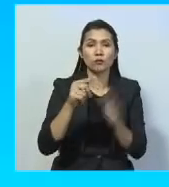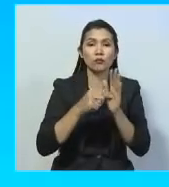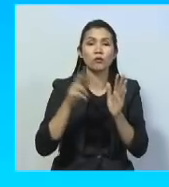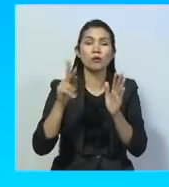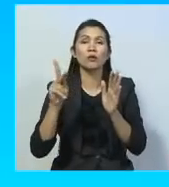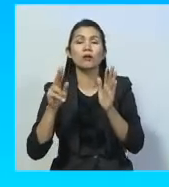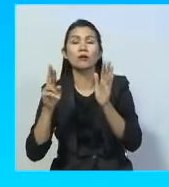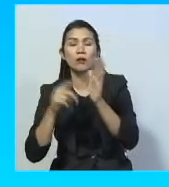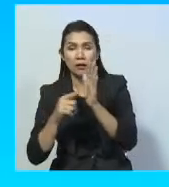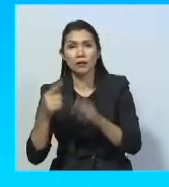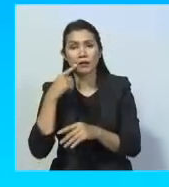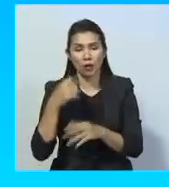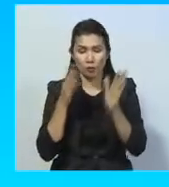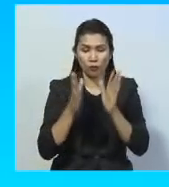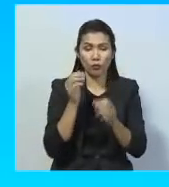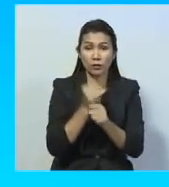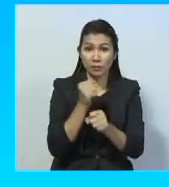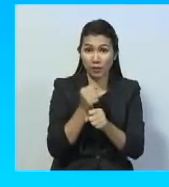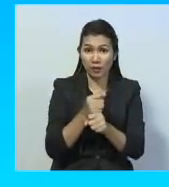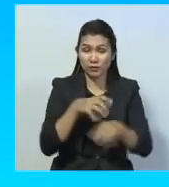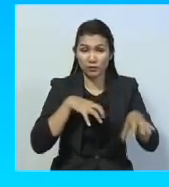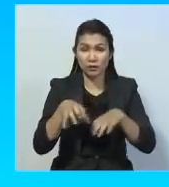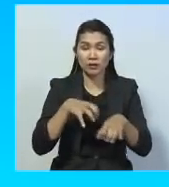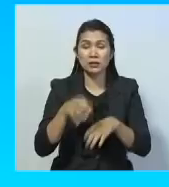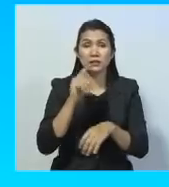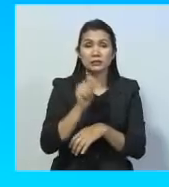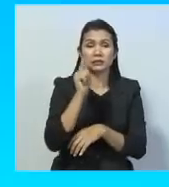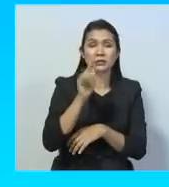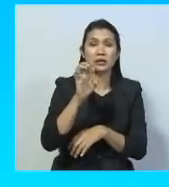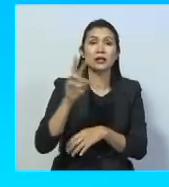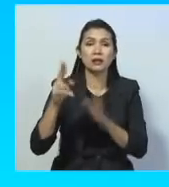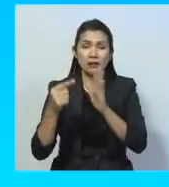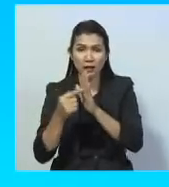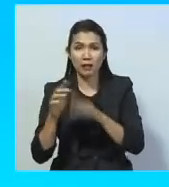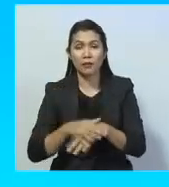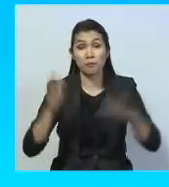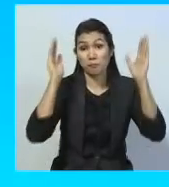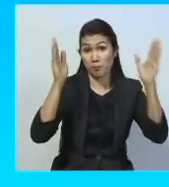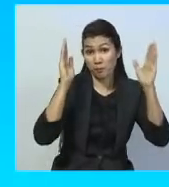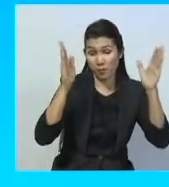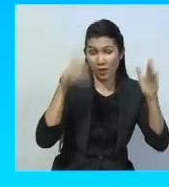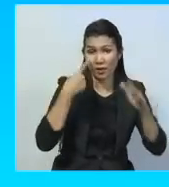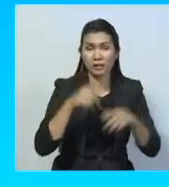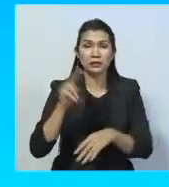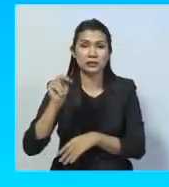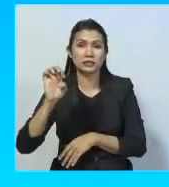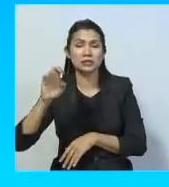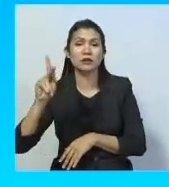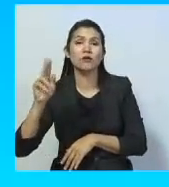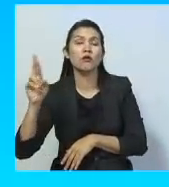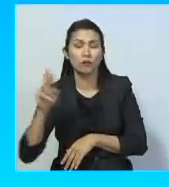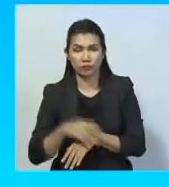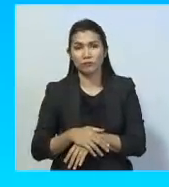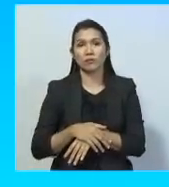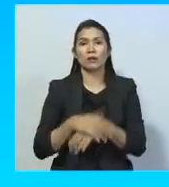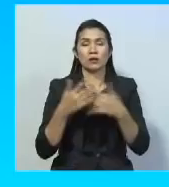านคณะดำเนินกิจกรรมของพรรคมีนายธีระวงศ์สมุทรเป็นประธานคณะกรรมการประชาสัมพันธ์ก็จะมีนายนิกรจำนงนะคะเป็น